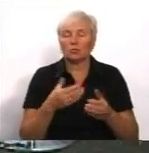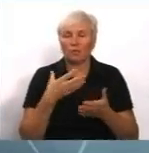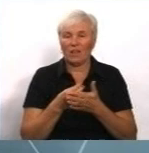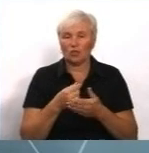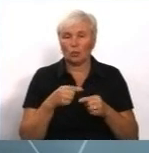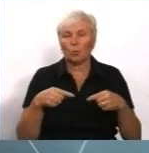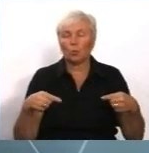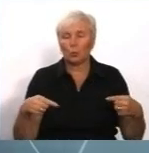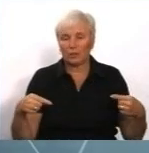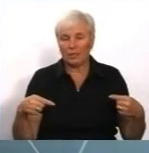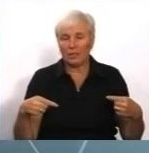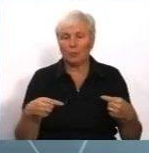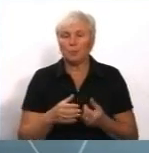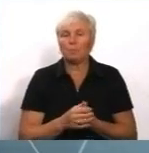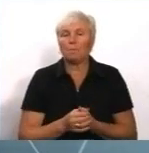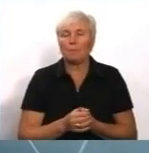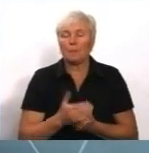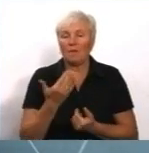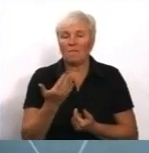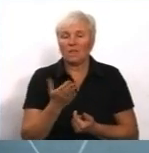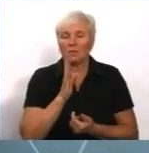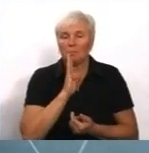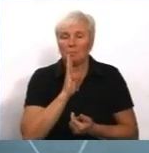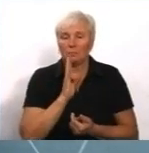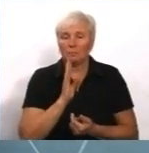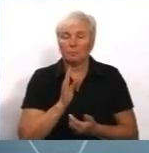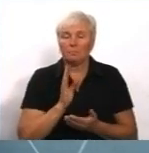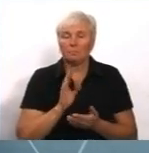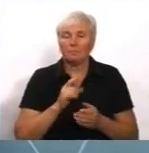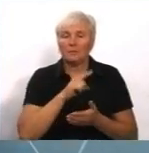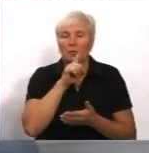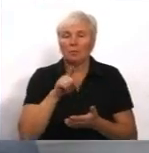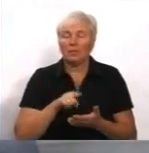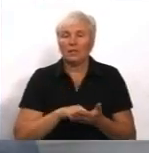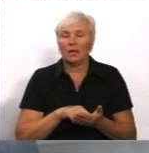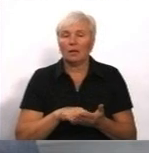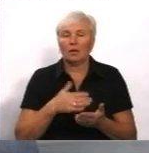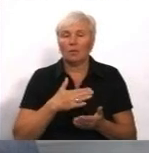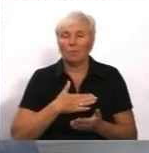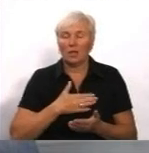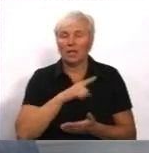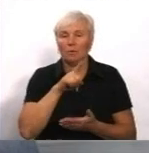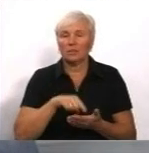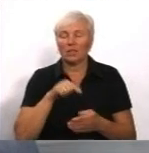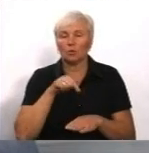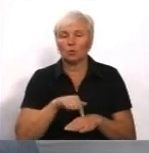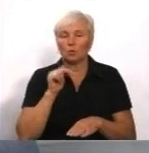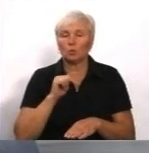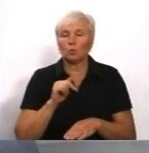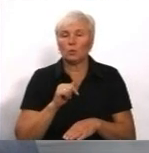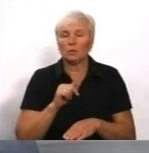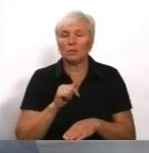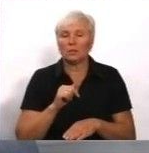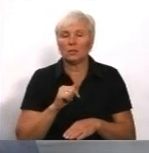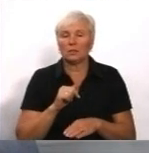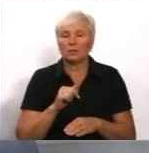ласка, наступне ваше запитання. Олена Гуменна, координаторка проєкту «Громадський ревізор». Будь ласка. Моє питання стосується реклами. Наскільки